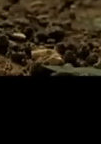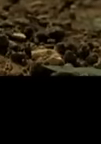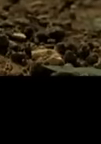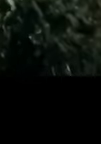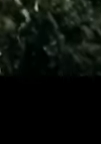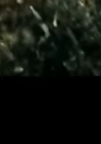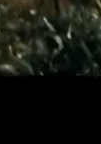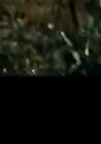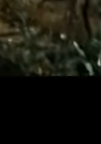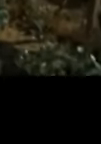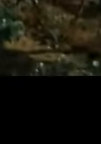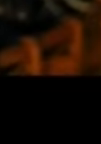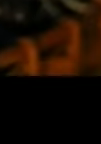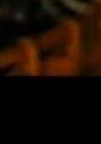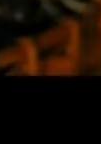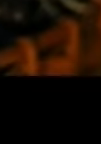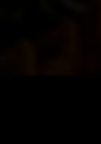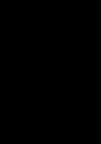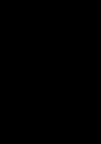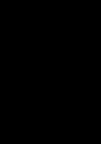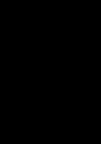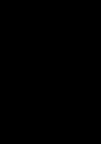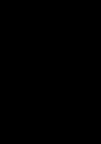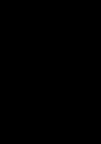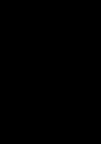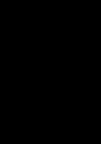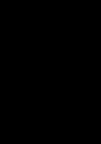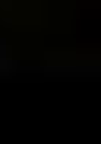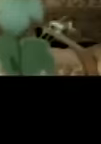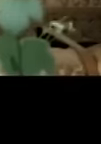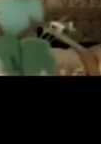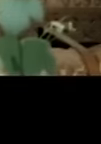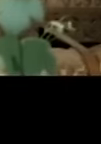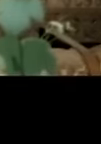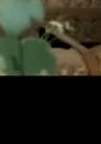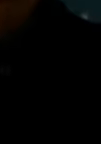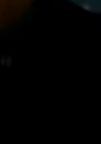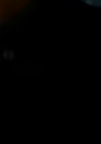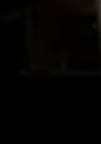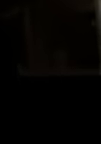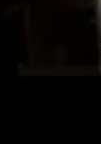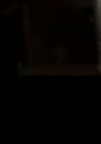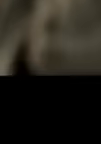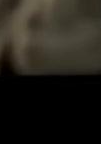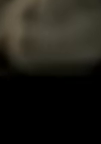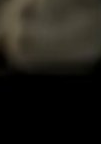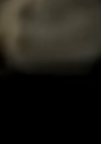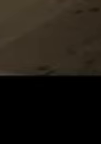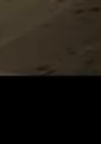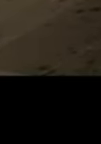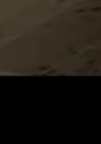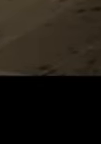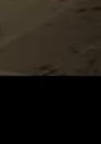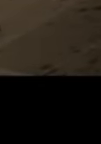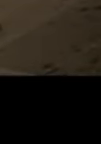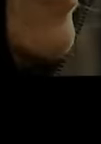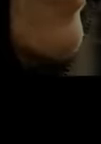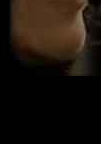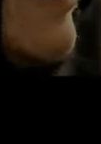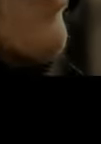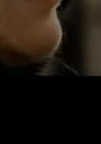ეს მიწა, ეს ბარაკა და დოვლათი, შენმა წინაპარმა შემოგინახა და დაგიტოვა. შენ აი ამ